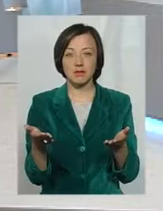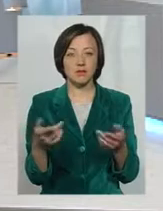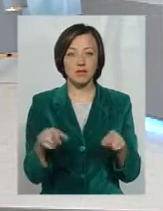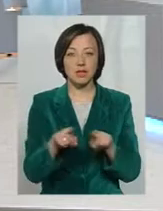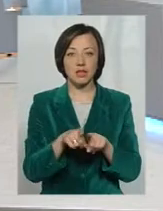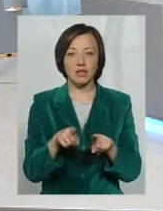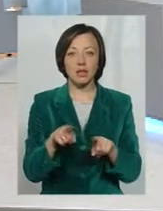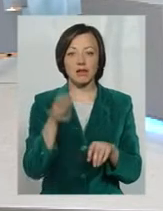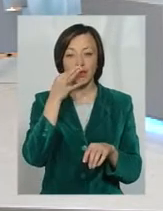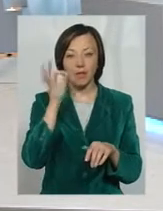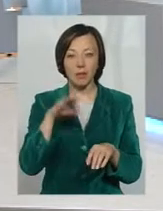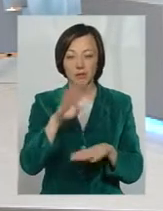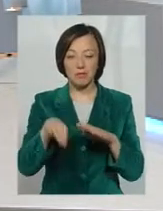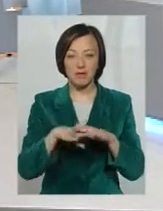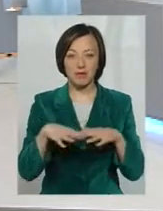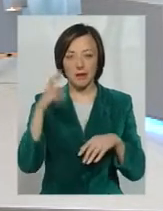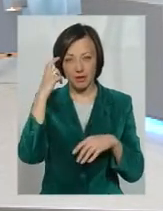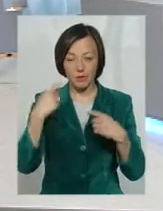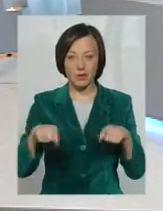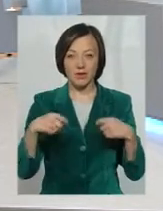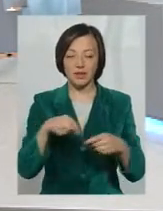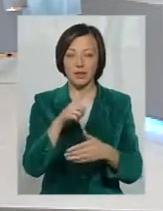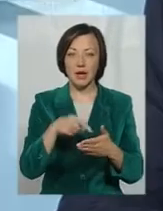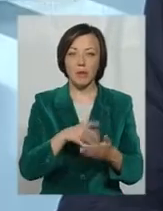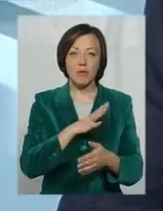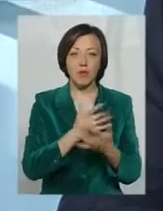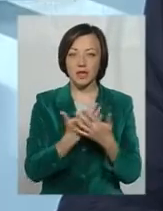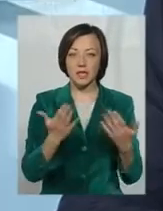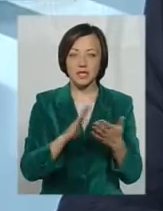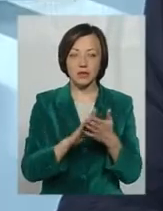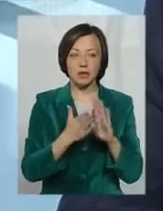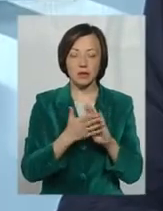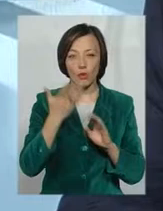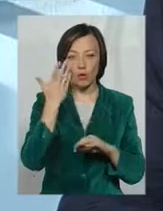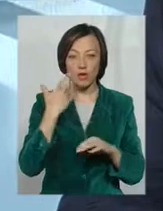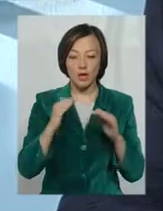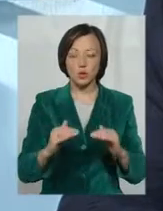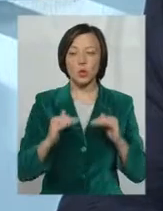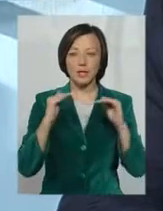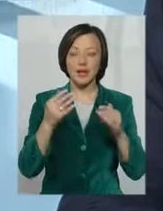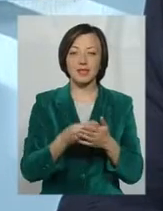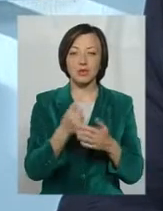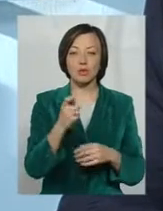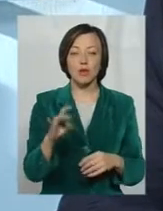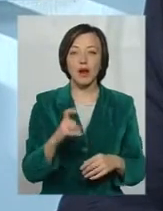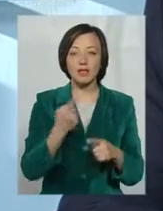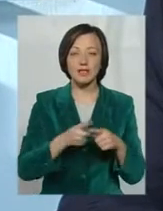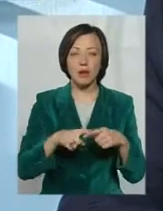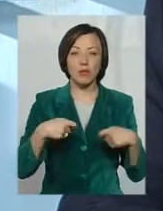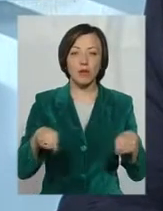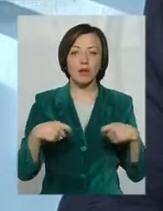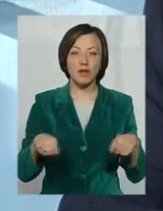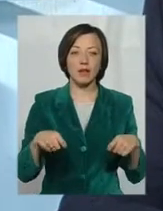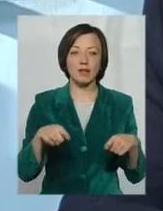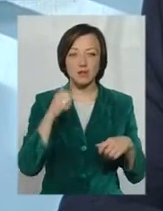настільки лас і шматок під Києвом продавався? Бувають різні ситуації. Ну, ось приклад, коли зростала ціна в 100 разів, це продавалася